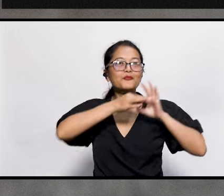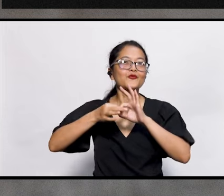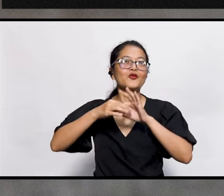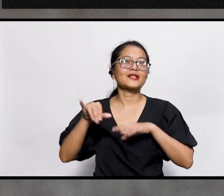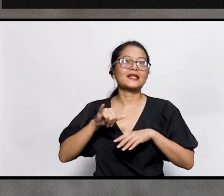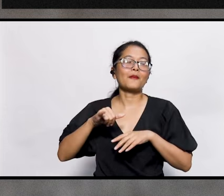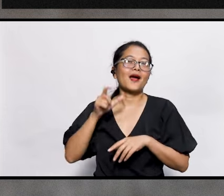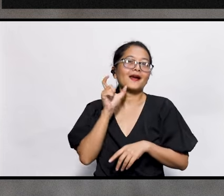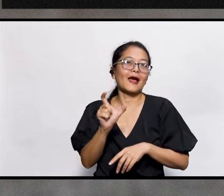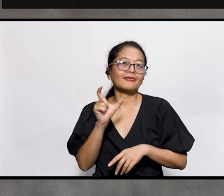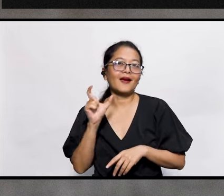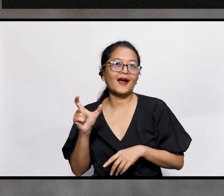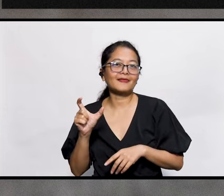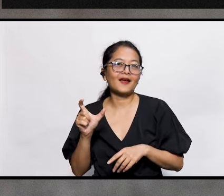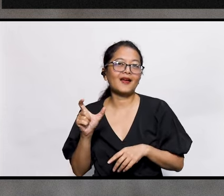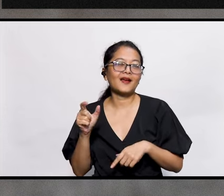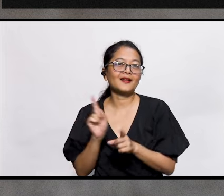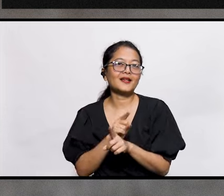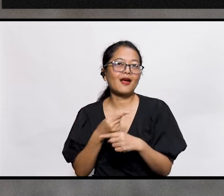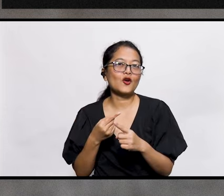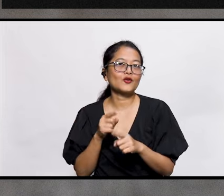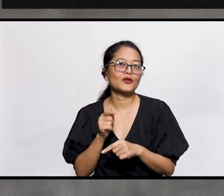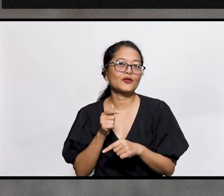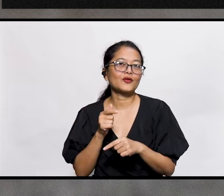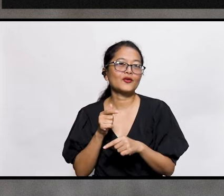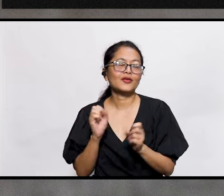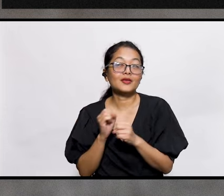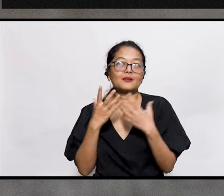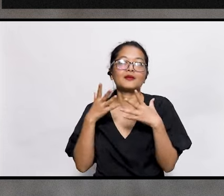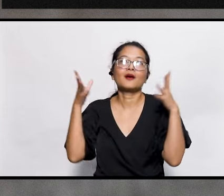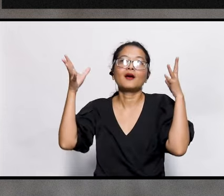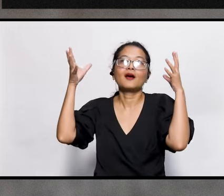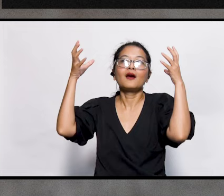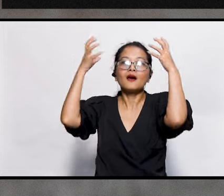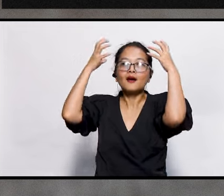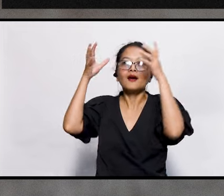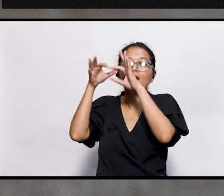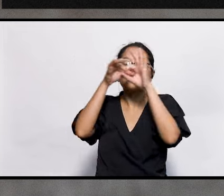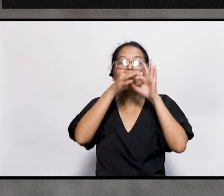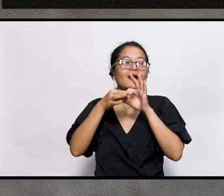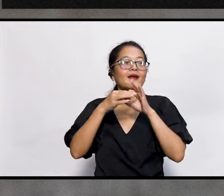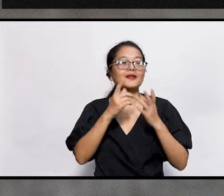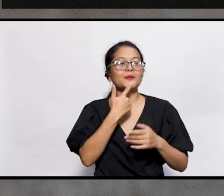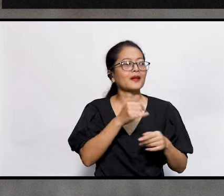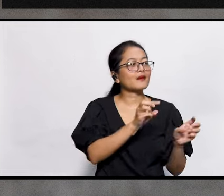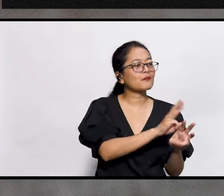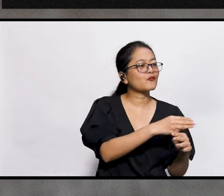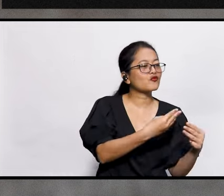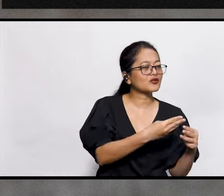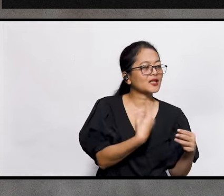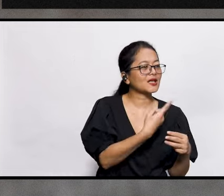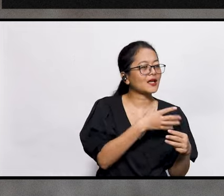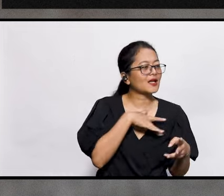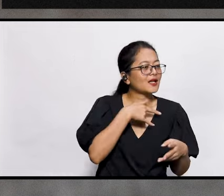itu sinkron aja jadi musik membawa anda ke dunia lain dibawa ke